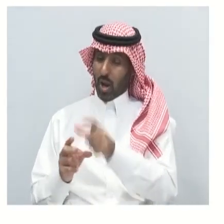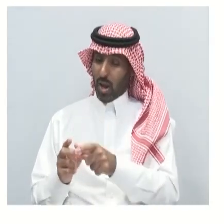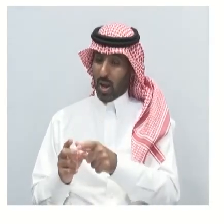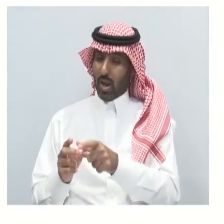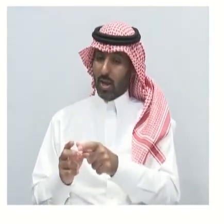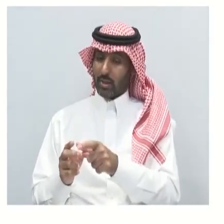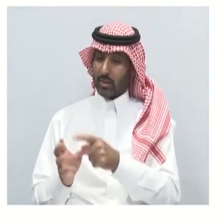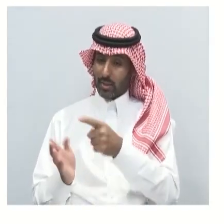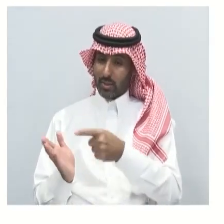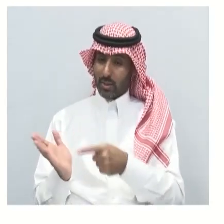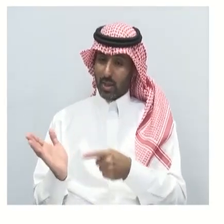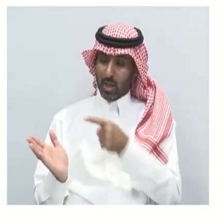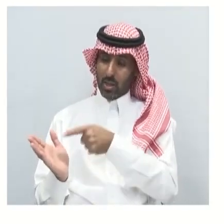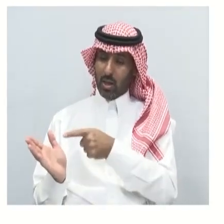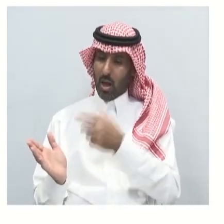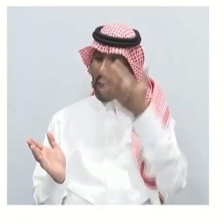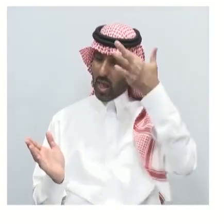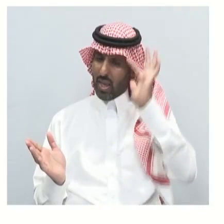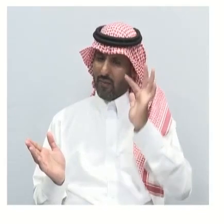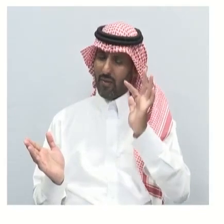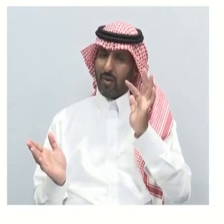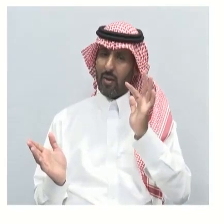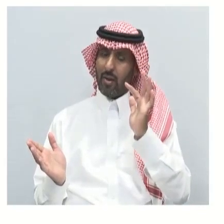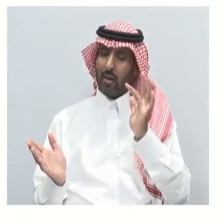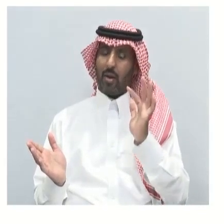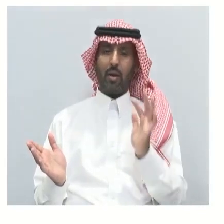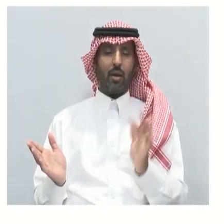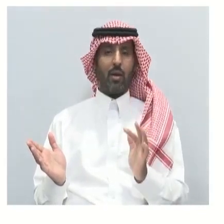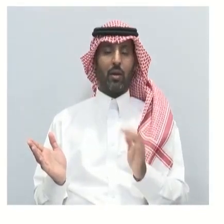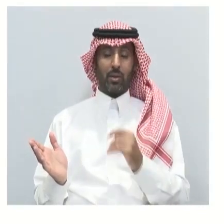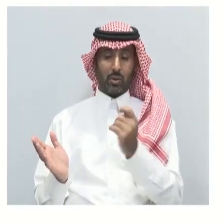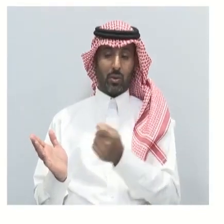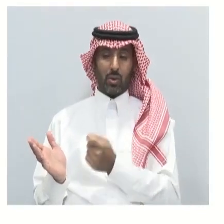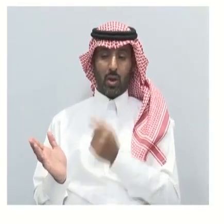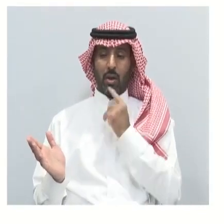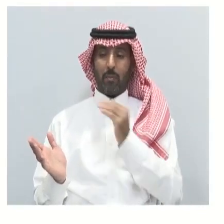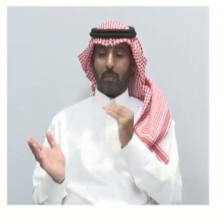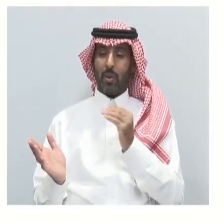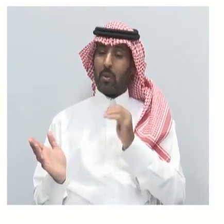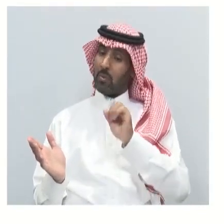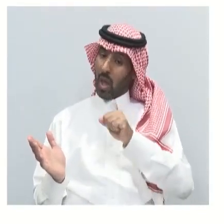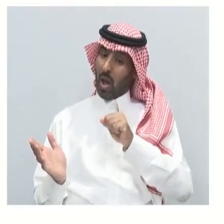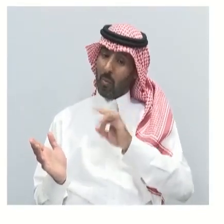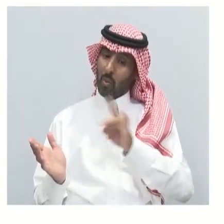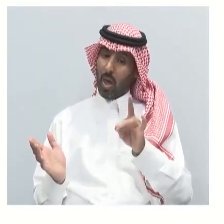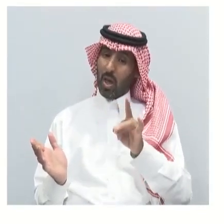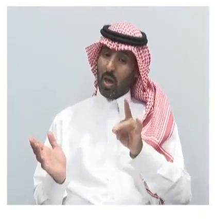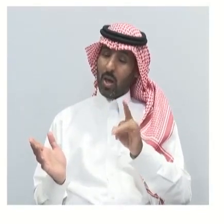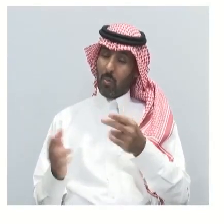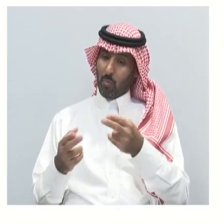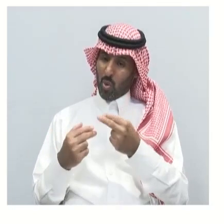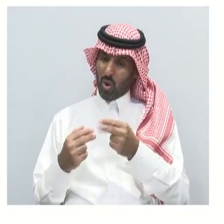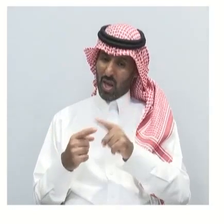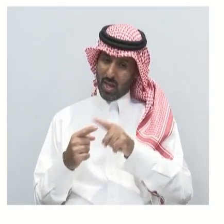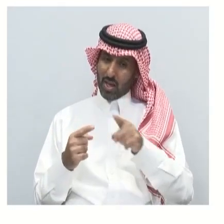ان الاستبيان الذي يترك المبحوث حريه التعبير يعني مثلا اما يجيب مثلا اما بنعم ام لا اما